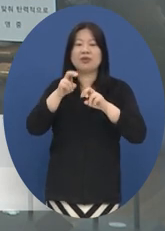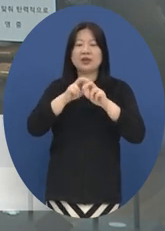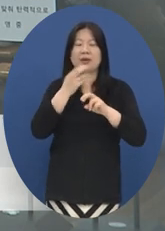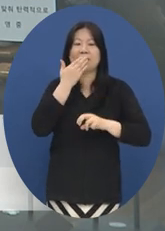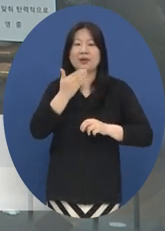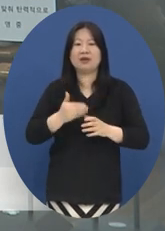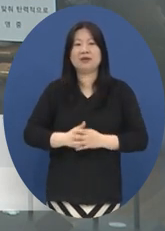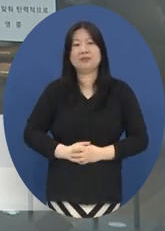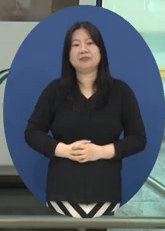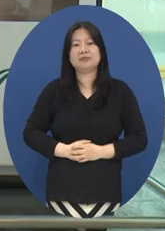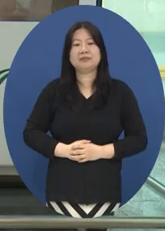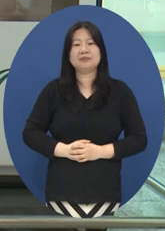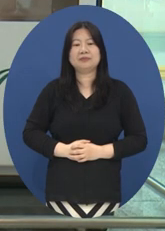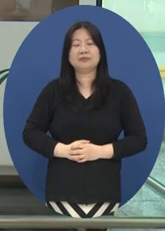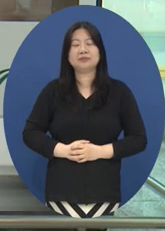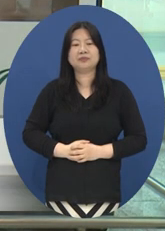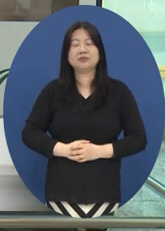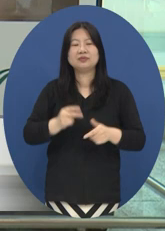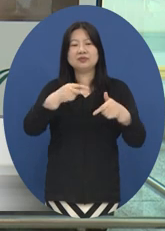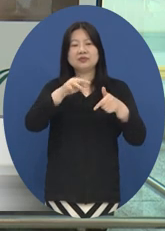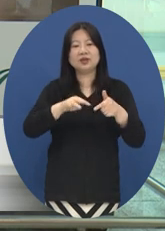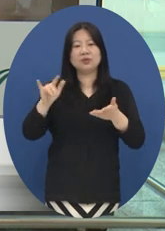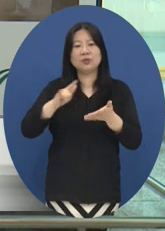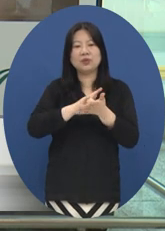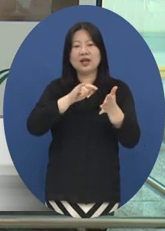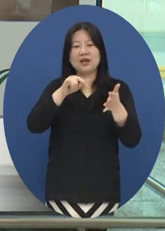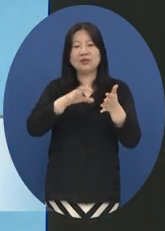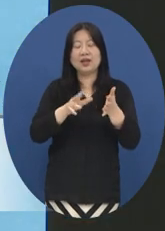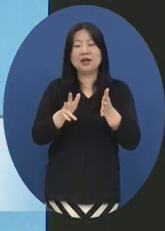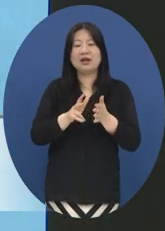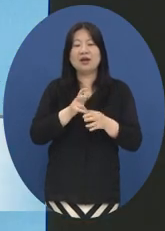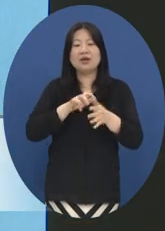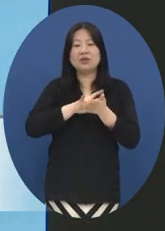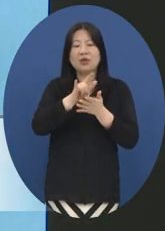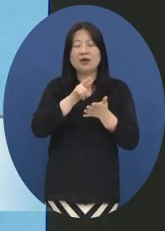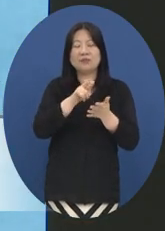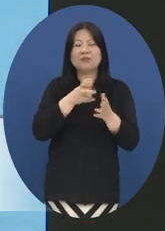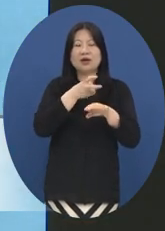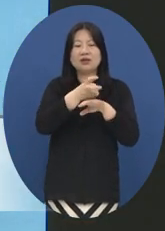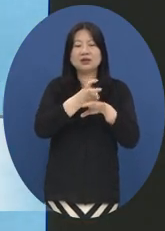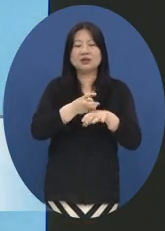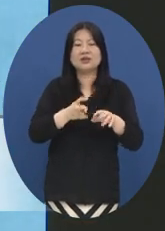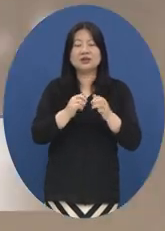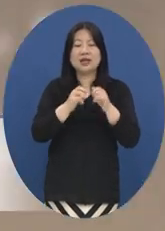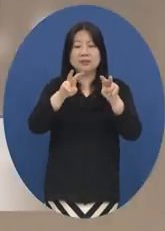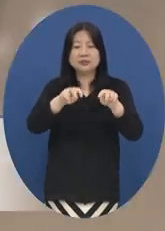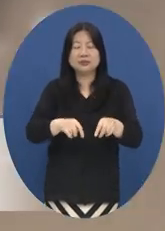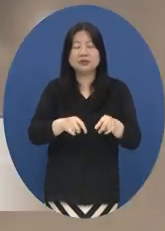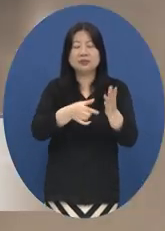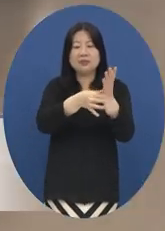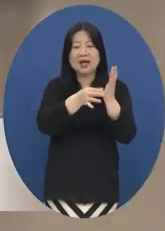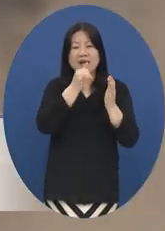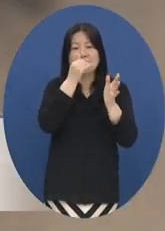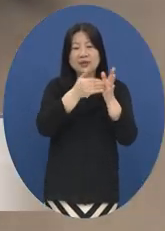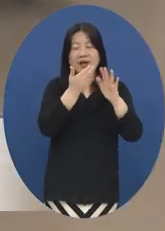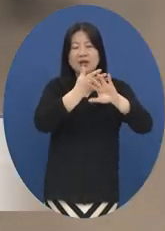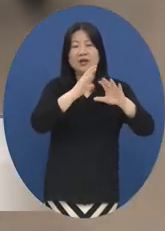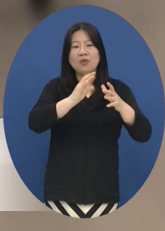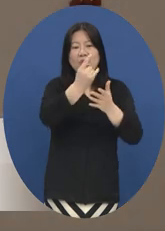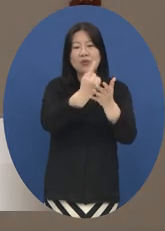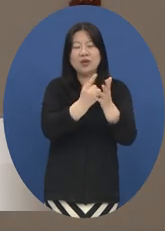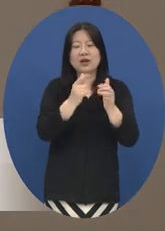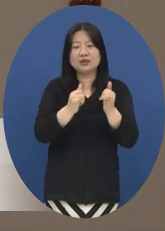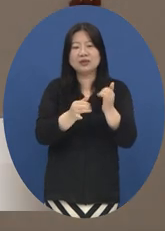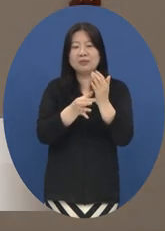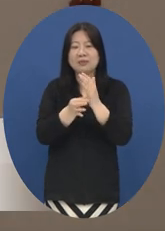보도입니다 인천공항 안에 공항 버스 무인발권기 가 설치되었습니다 해외에서 입국한 도민들이